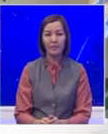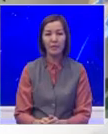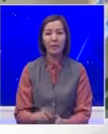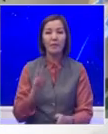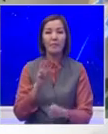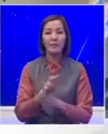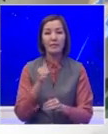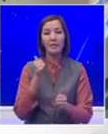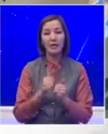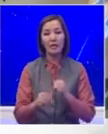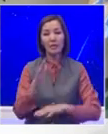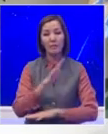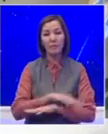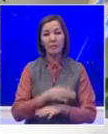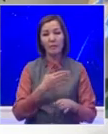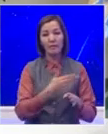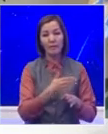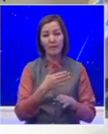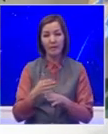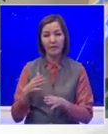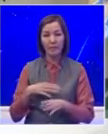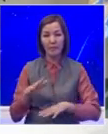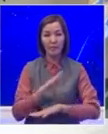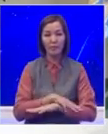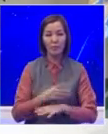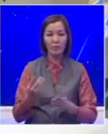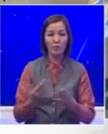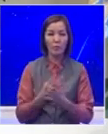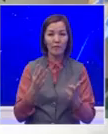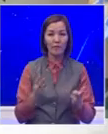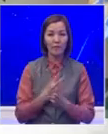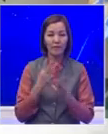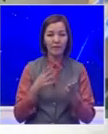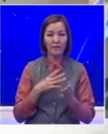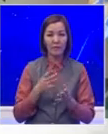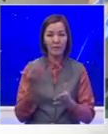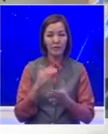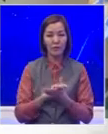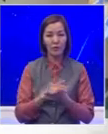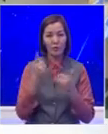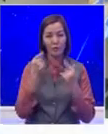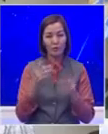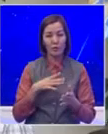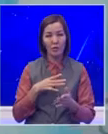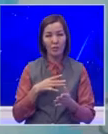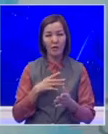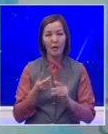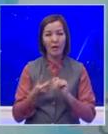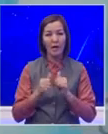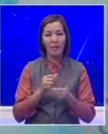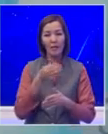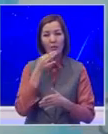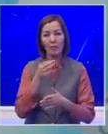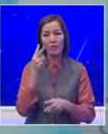посетителей каждый предмет По отдельности подобные семинары для нас новая мотивация Стимул познаем здесь очень многое начиная от обмена опытом